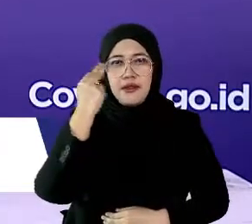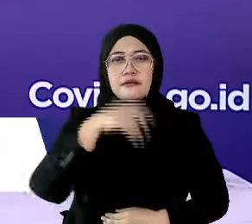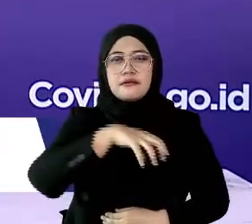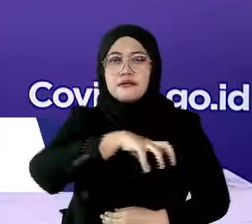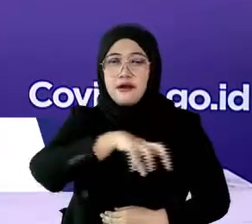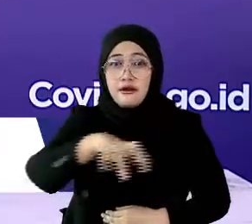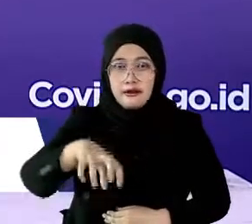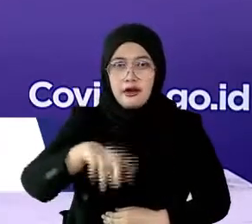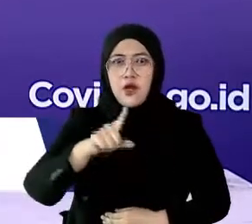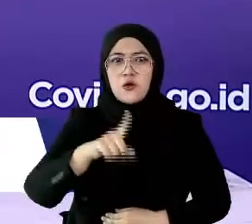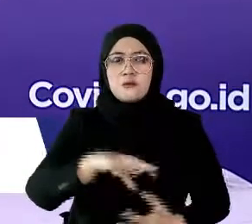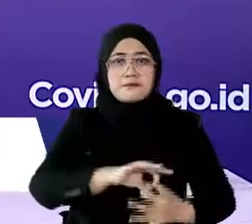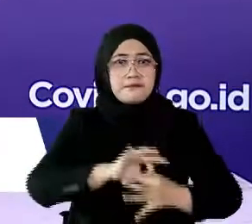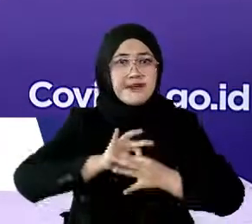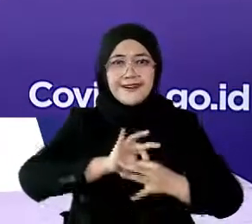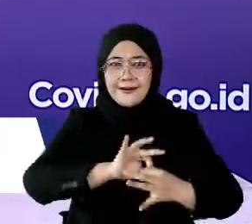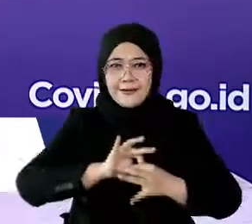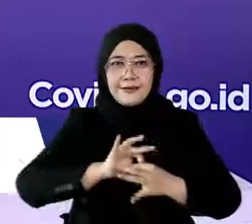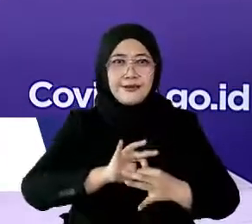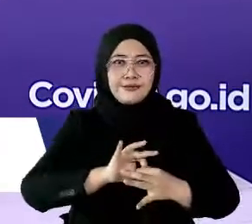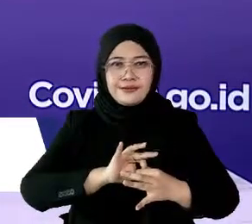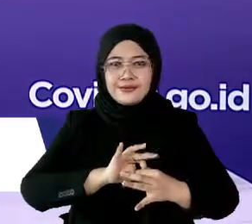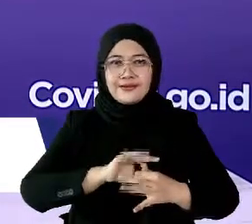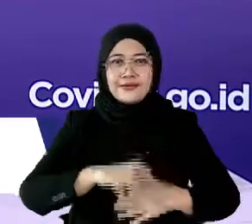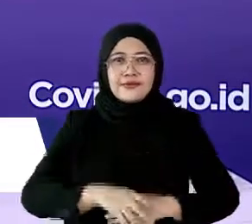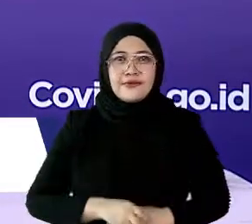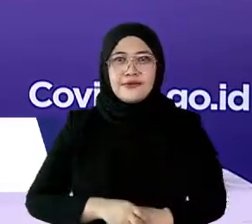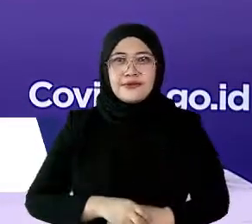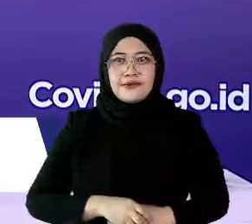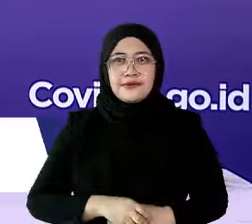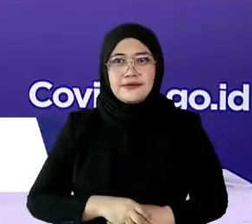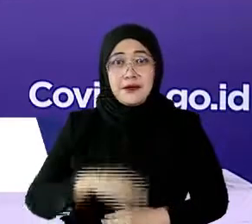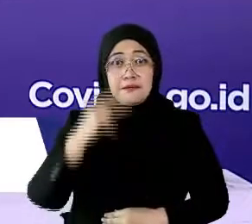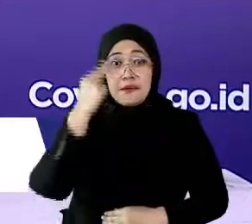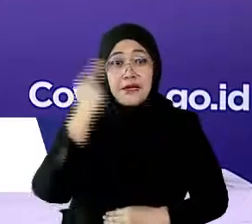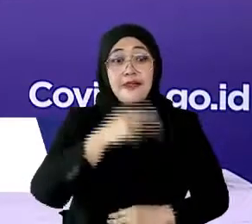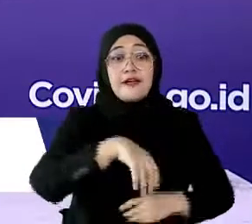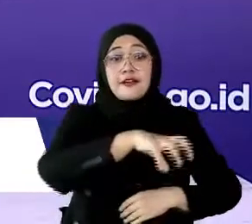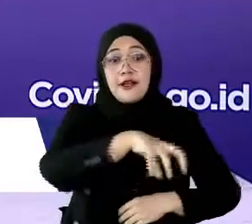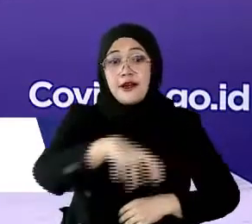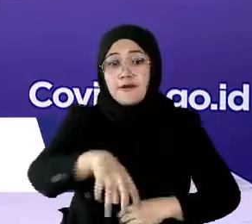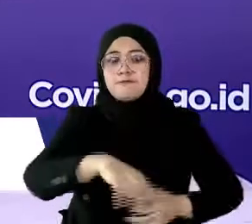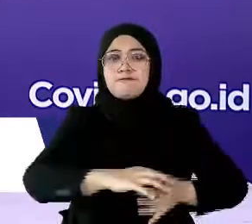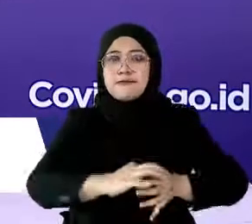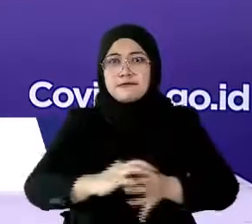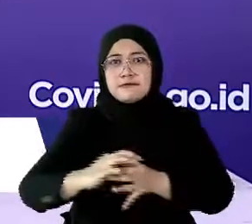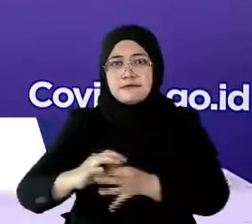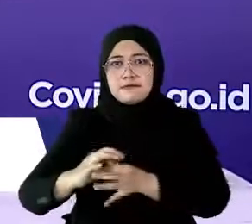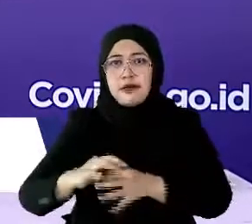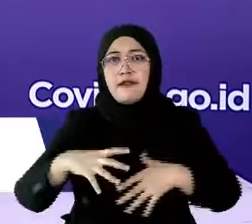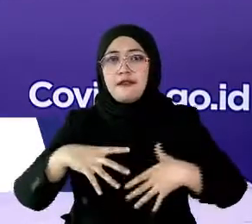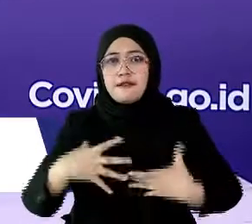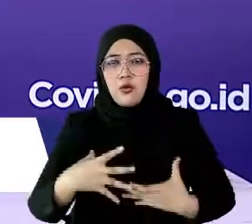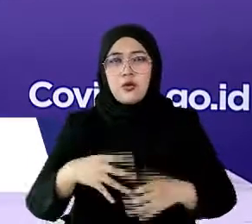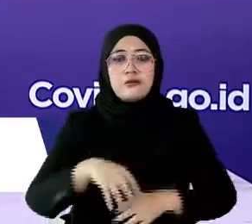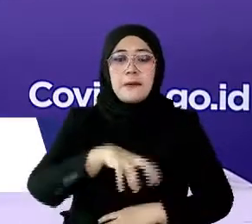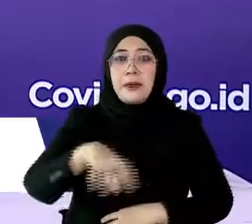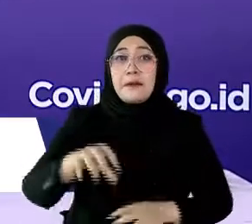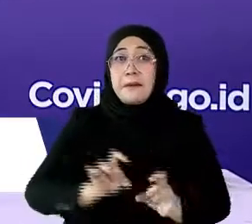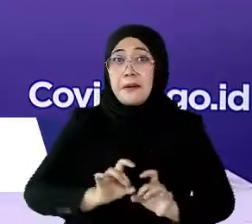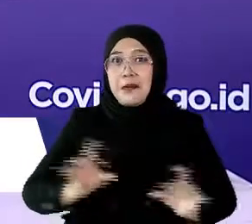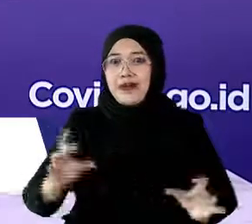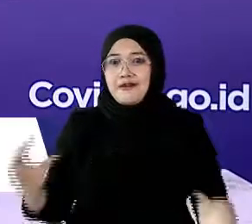harus saling bergotong-royong dengan pemerintah daerah di wilayahnya ataupun antar saya